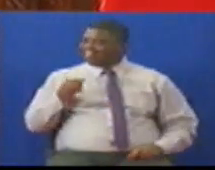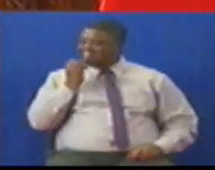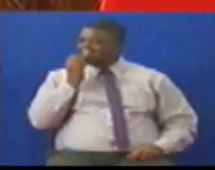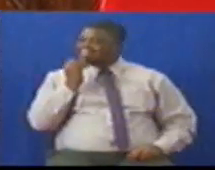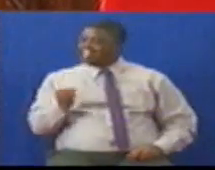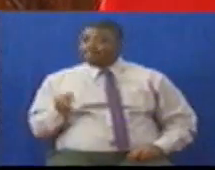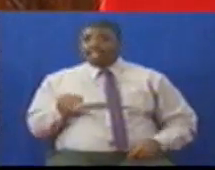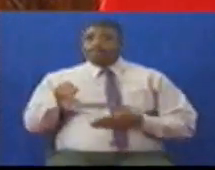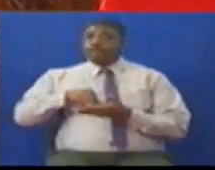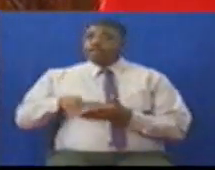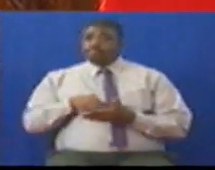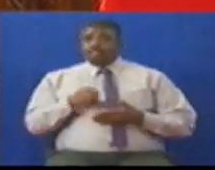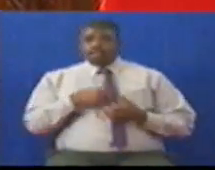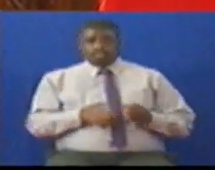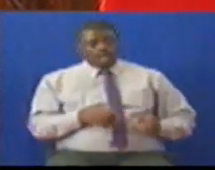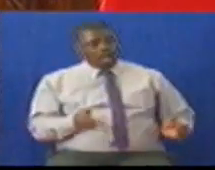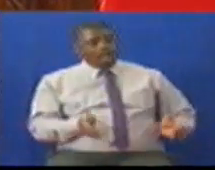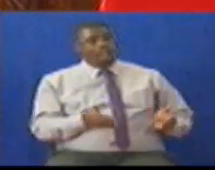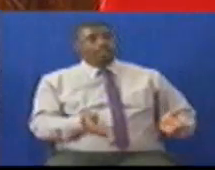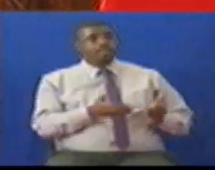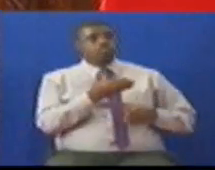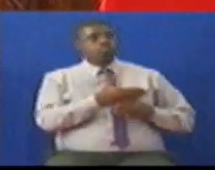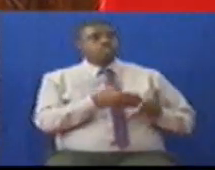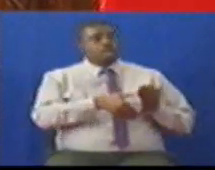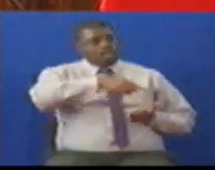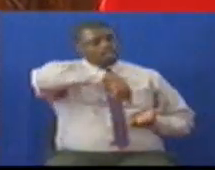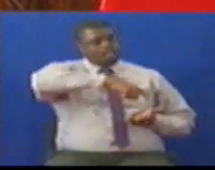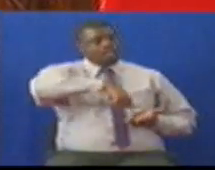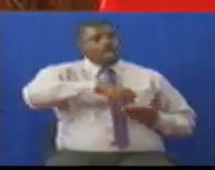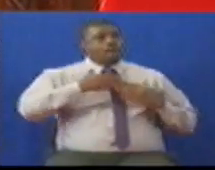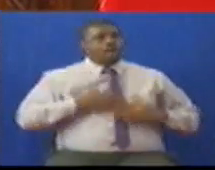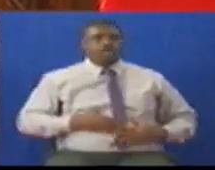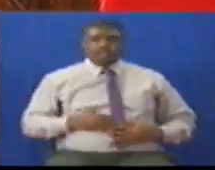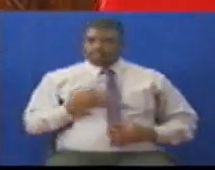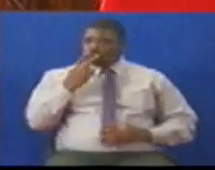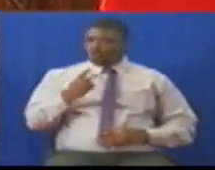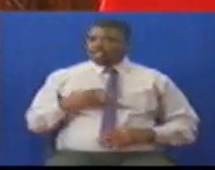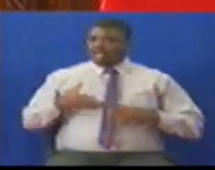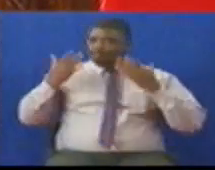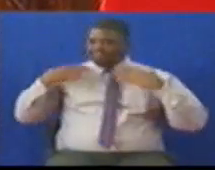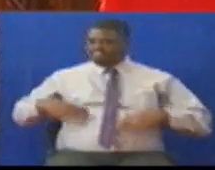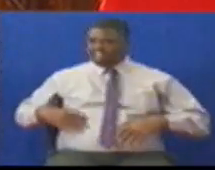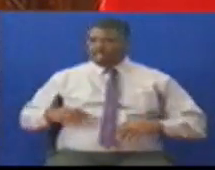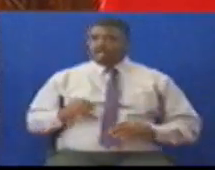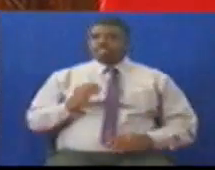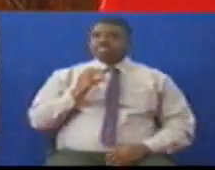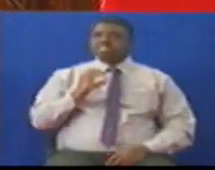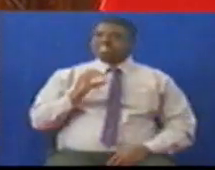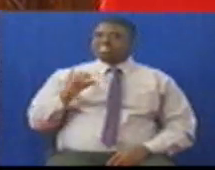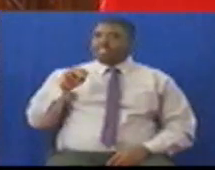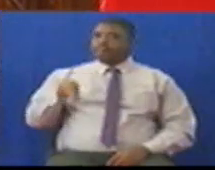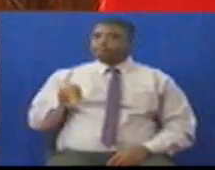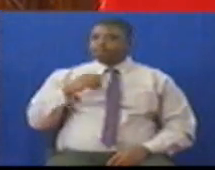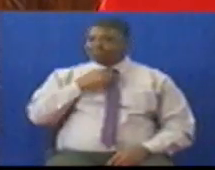Mwakabibi akiwepo kwenye harambee ya kujenga zahanati alionekana akiwa amevaa mavazi ya Chama cha Mapinduzi na bila